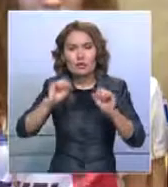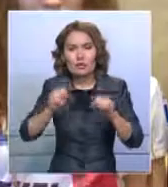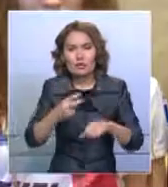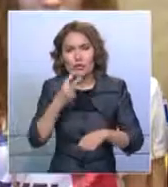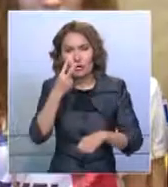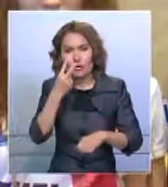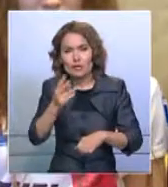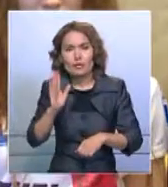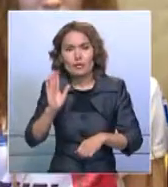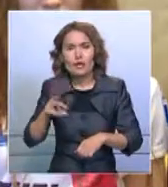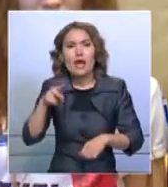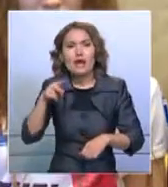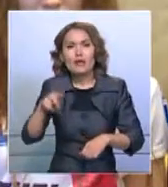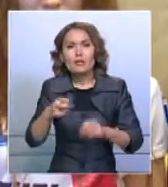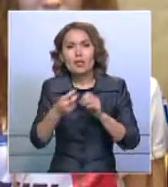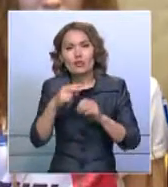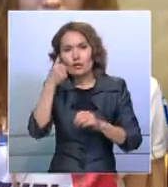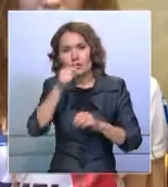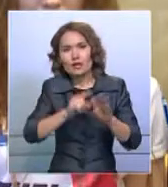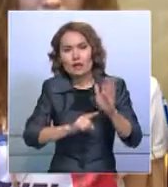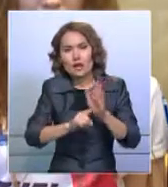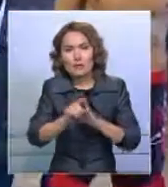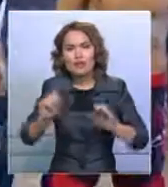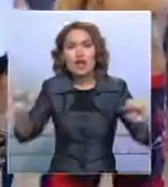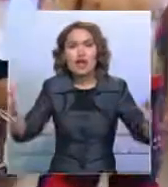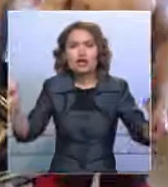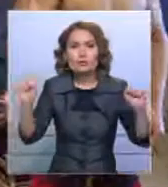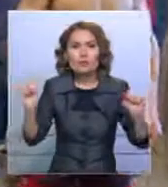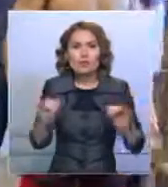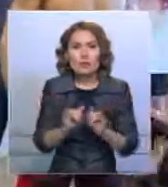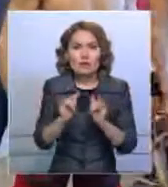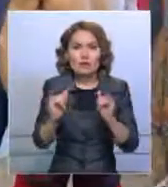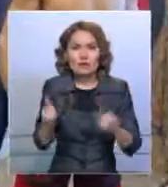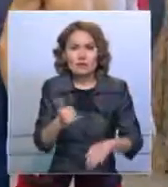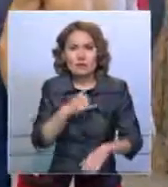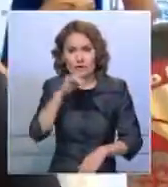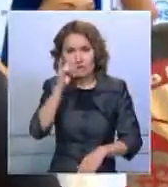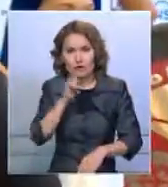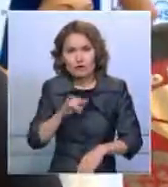ММА 2013 жылдан бастап ресми спорт түрі ретінде мойындалған.